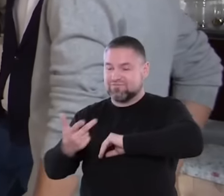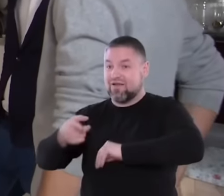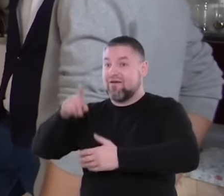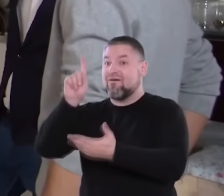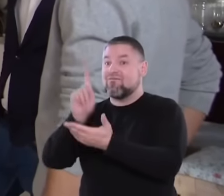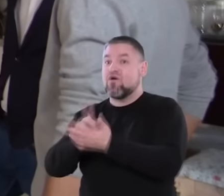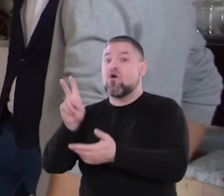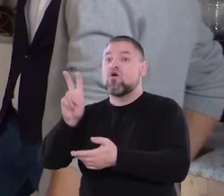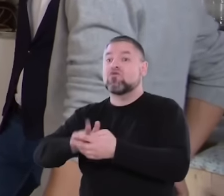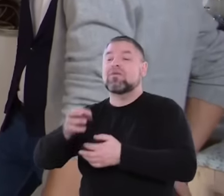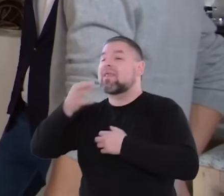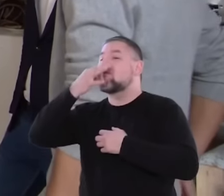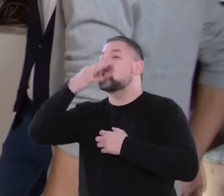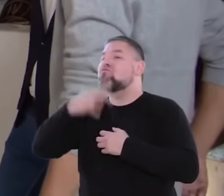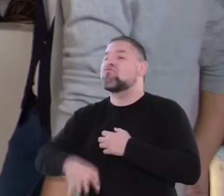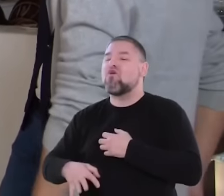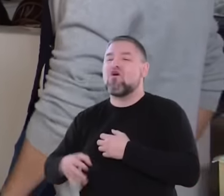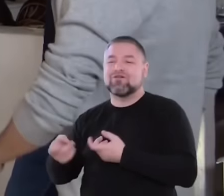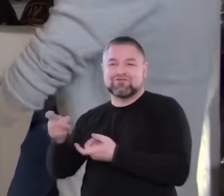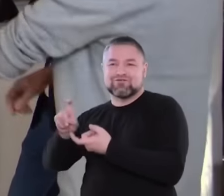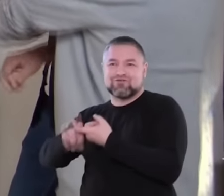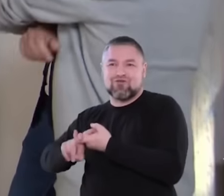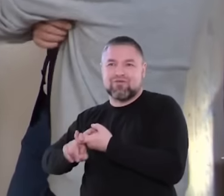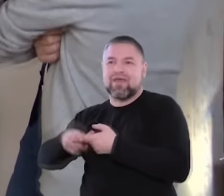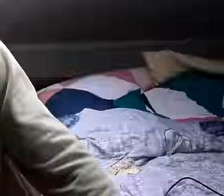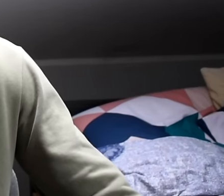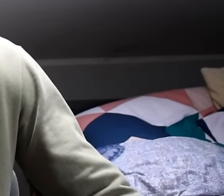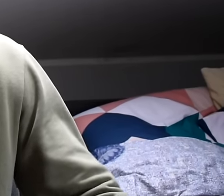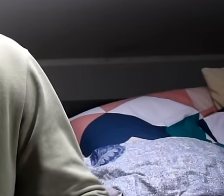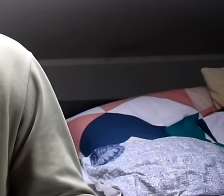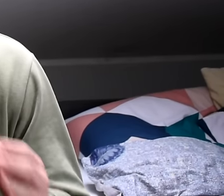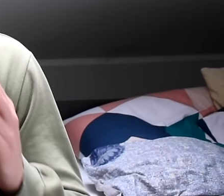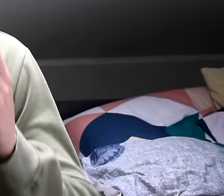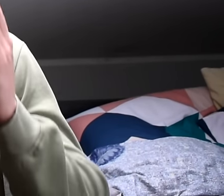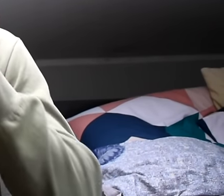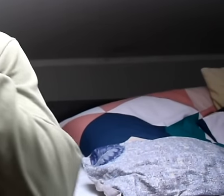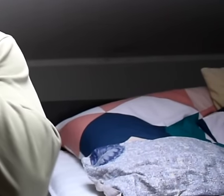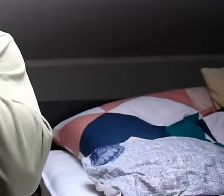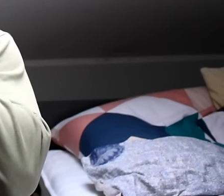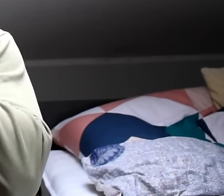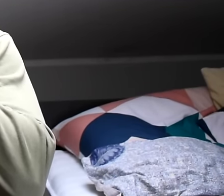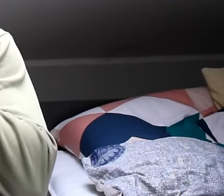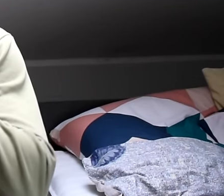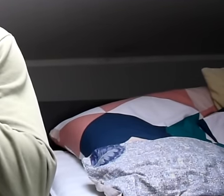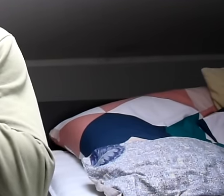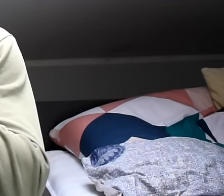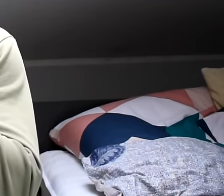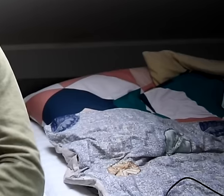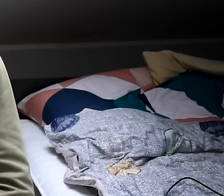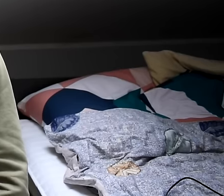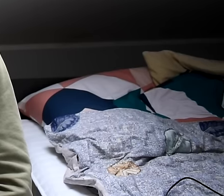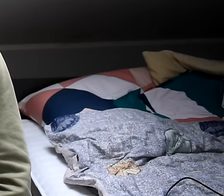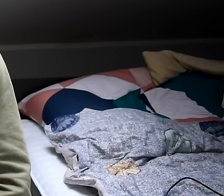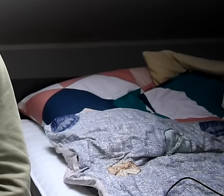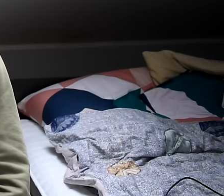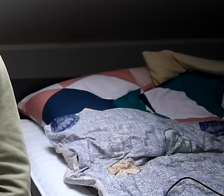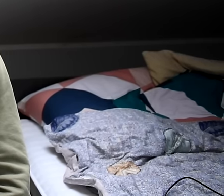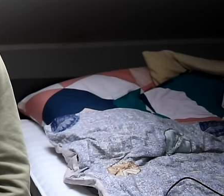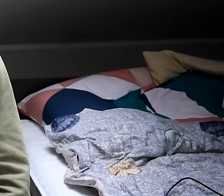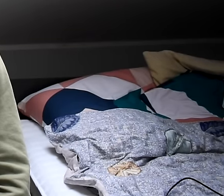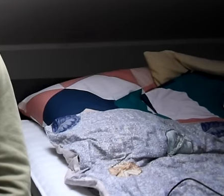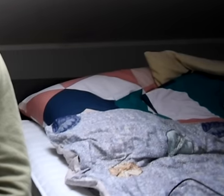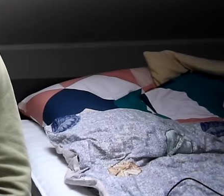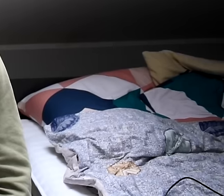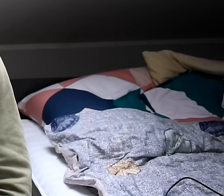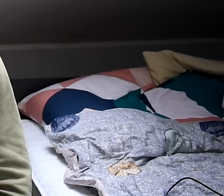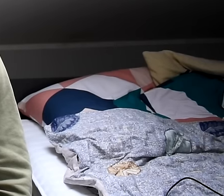Wygrywa ta, która wyrwie najmłodszego kochanka i trzyma go przy sobie przez miesiąc. Jaki plot twist, ja p***ole! To ja myślałem cały czas,